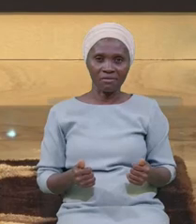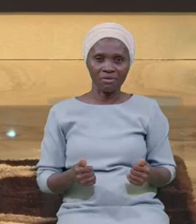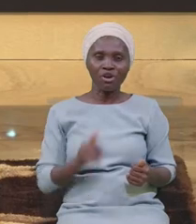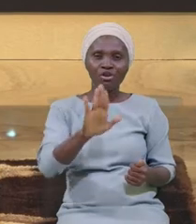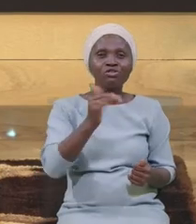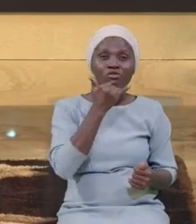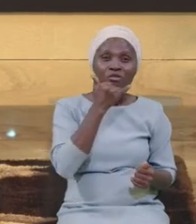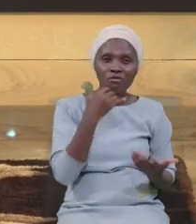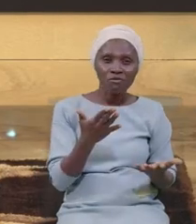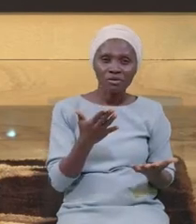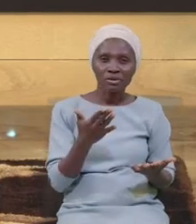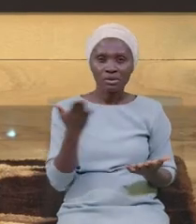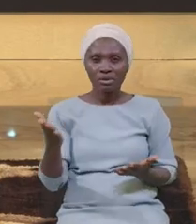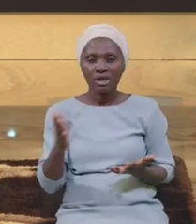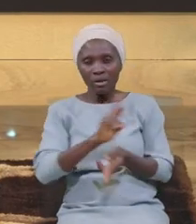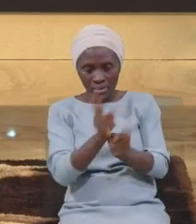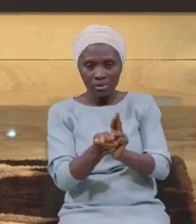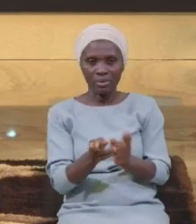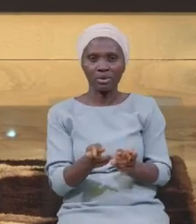regardez leur allure,